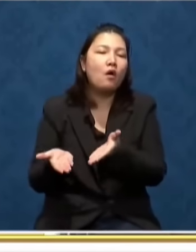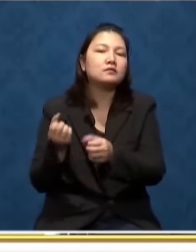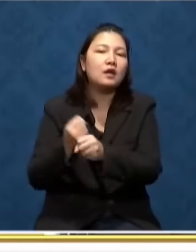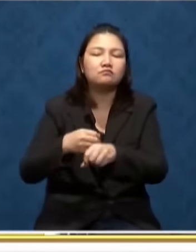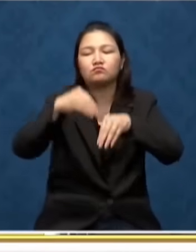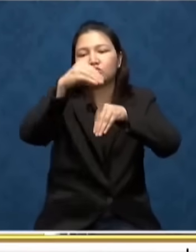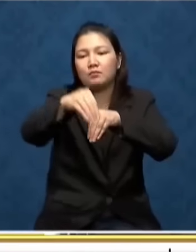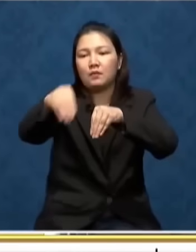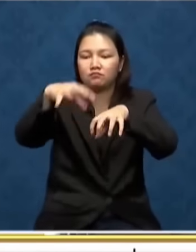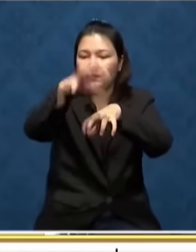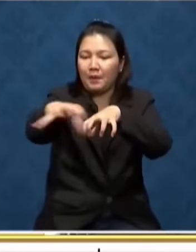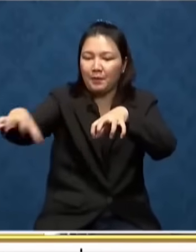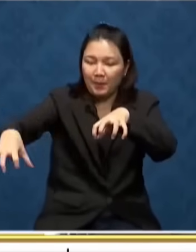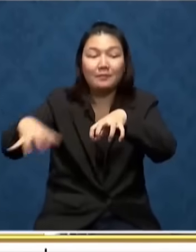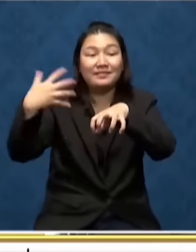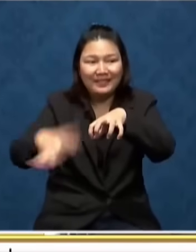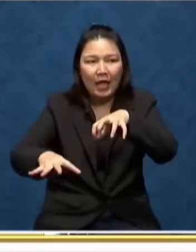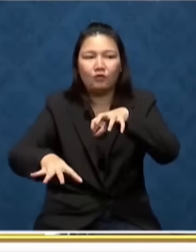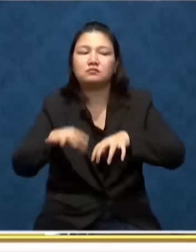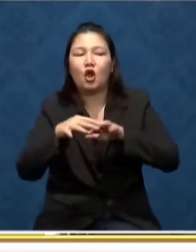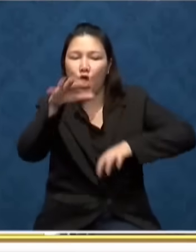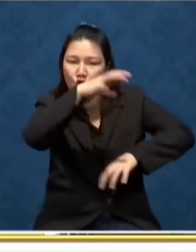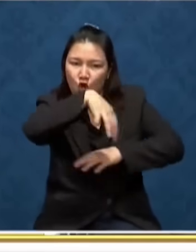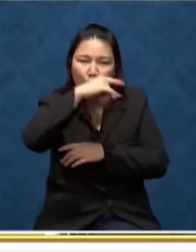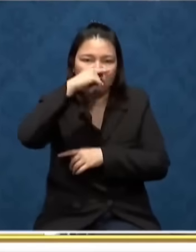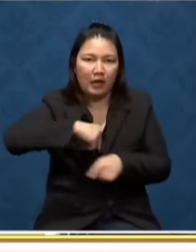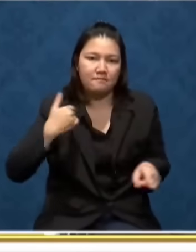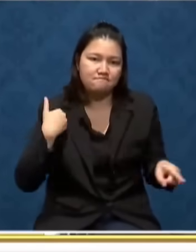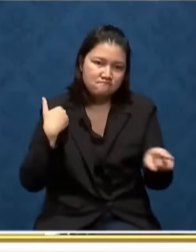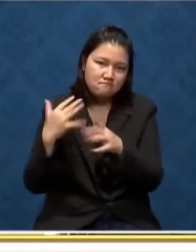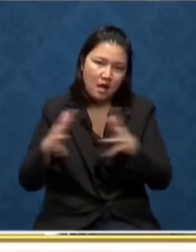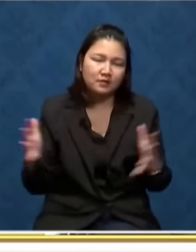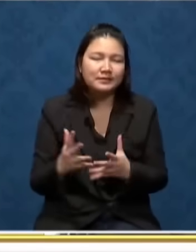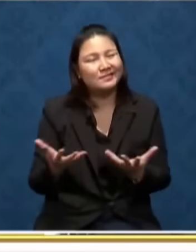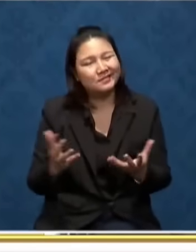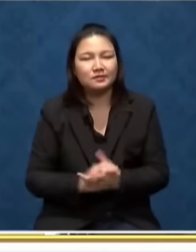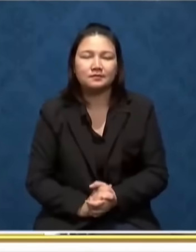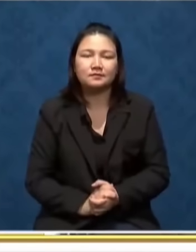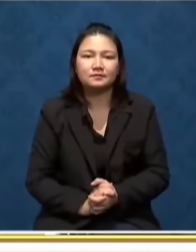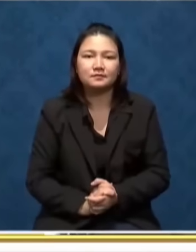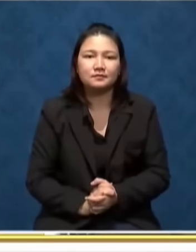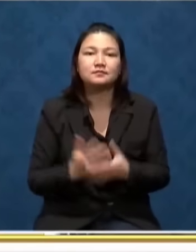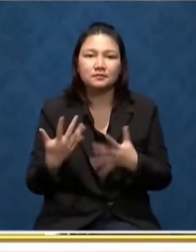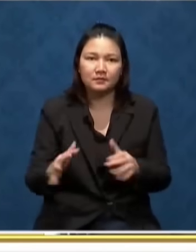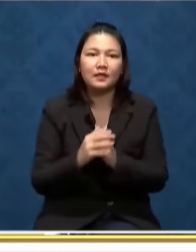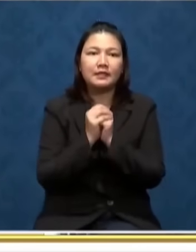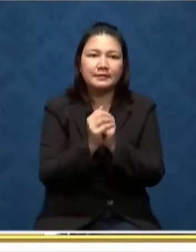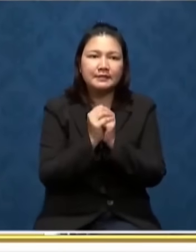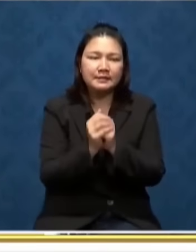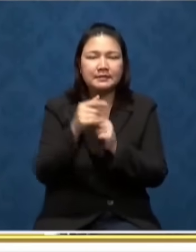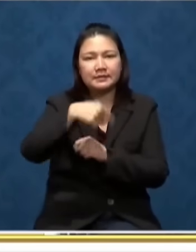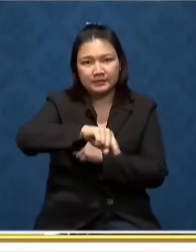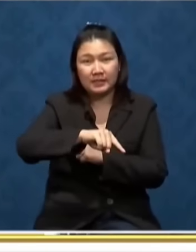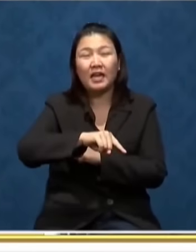ตั้งฐานปฏิบัติการหลอกลวงคนไทยถึงในประเทศที่ซ้ำร้ายที่สุดครับแก๊งโจรจีนคอสี